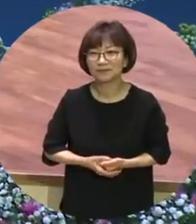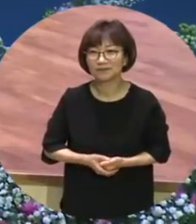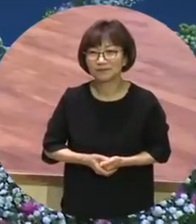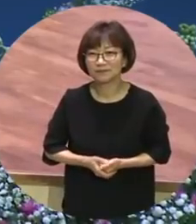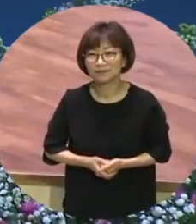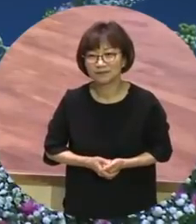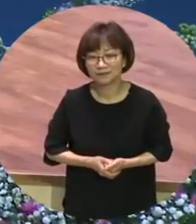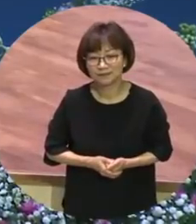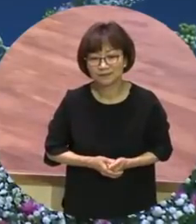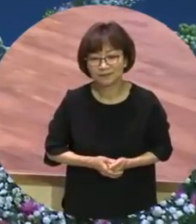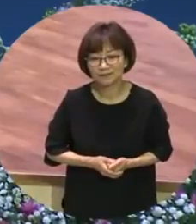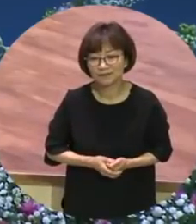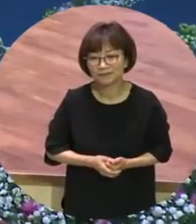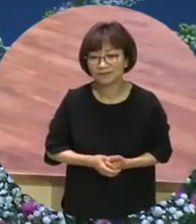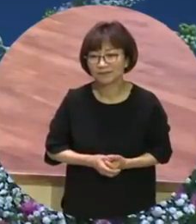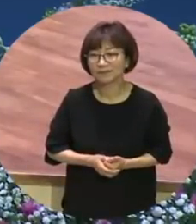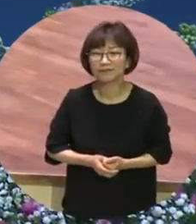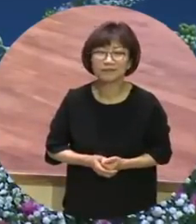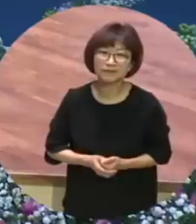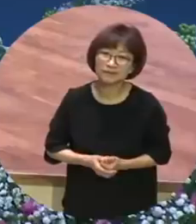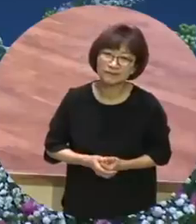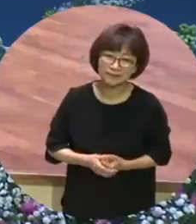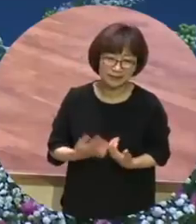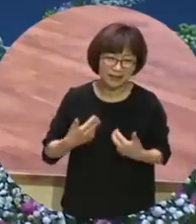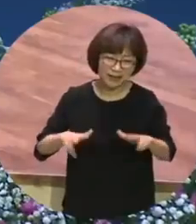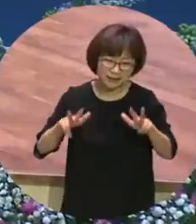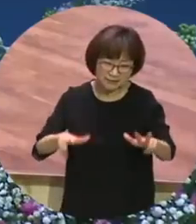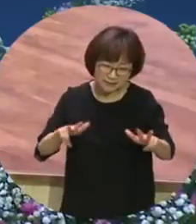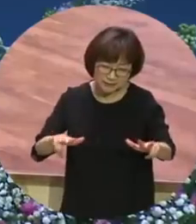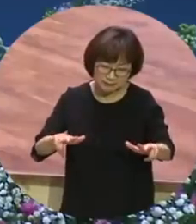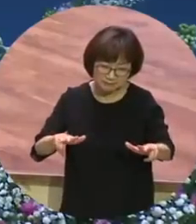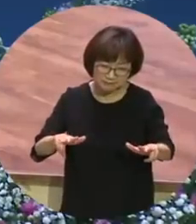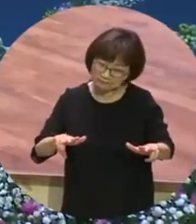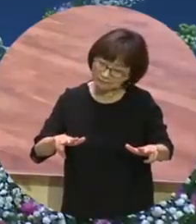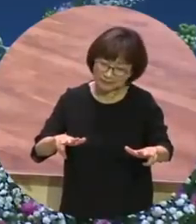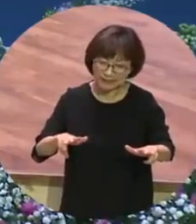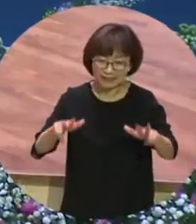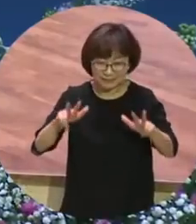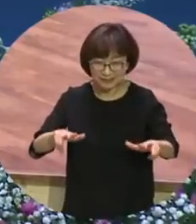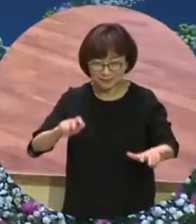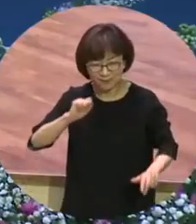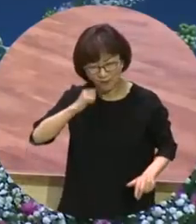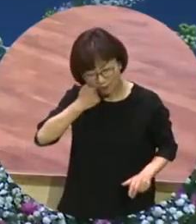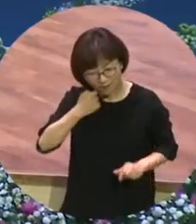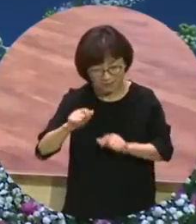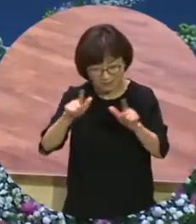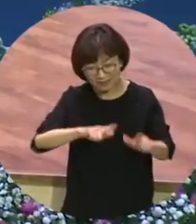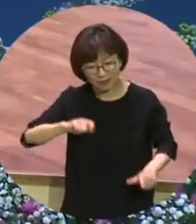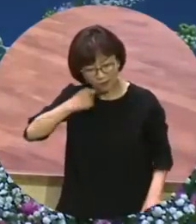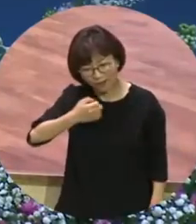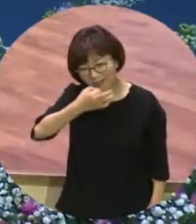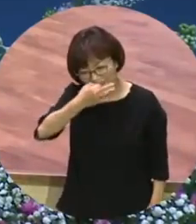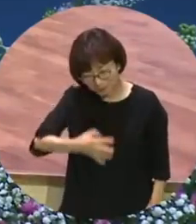정말로 말로 하다 치면 서민 중에 서민들만 다 모여있어요. 어쩌면 그렇게.